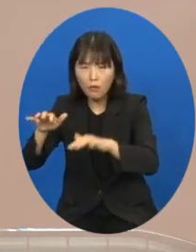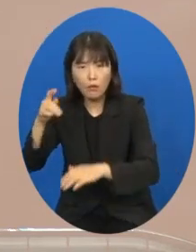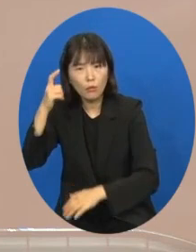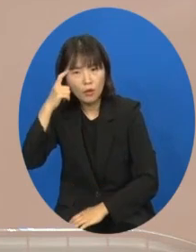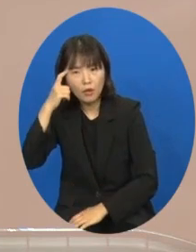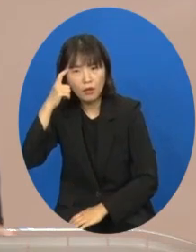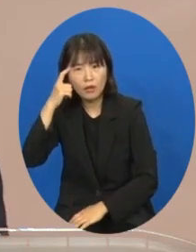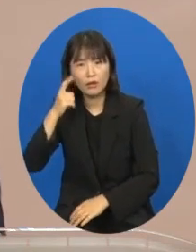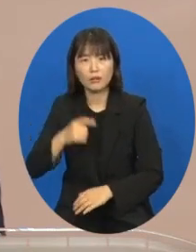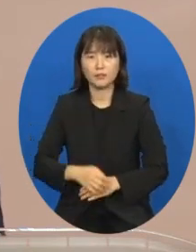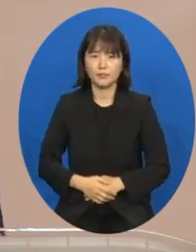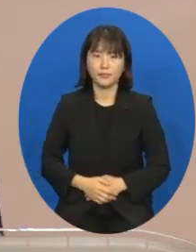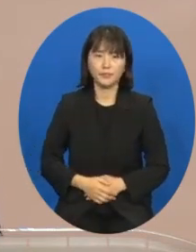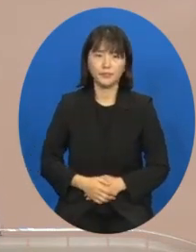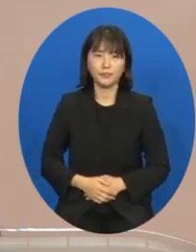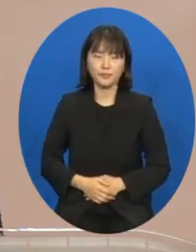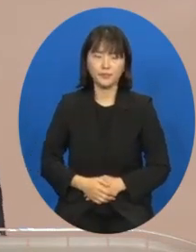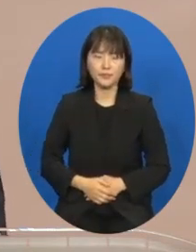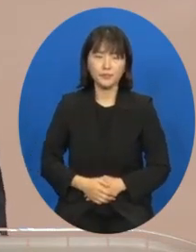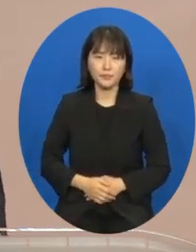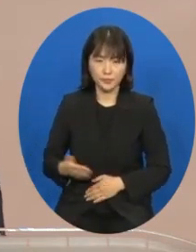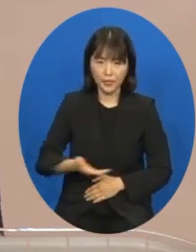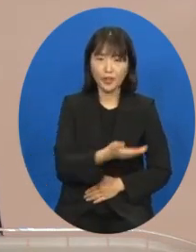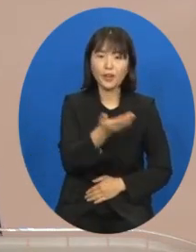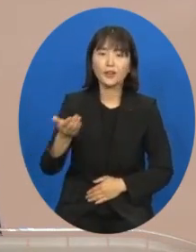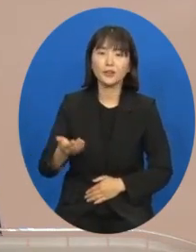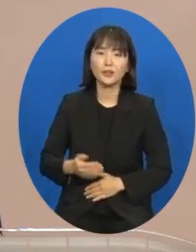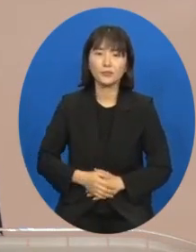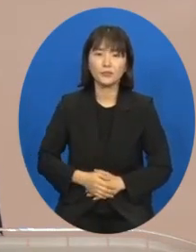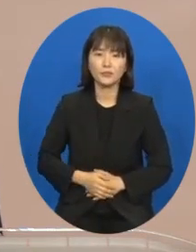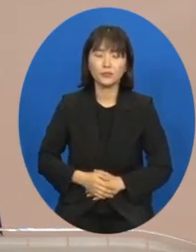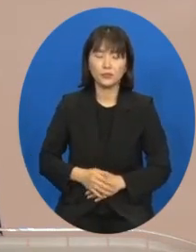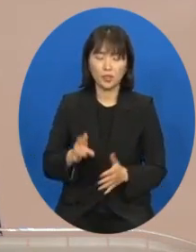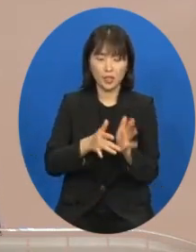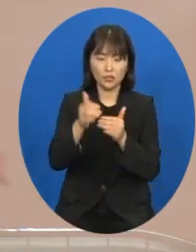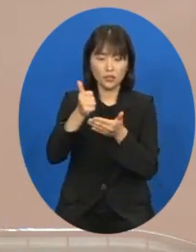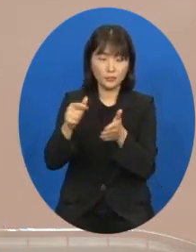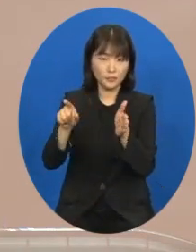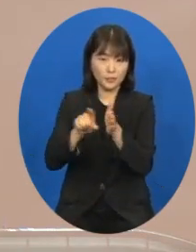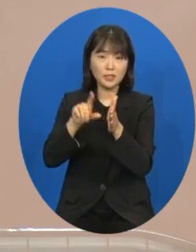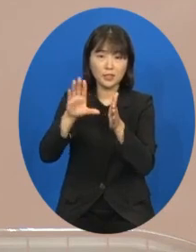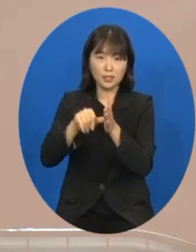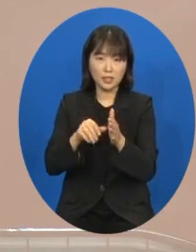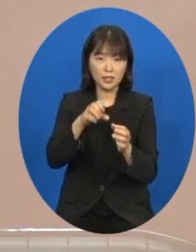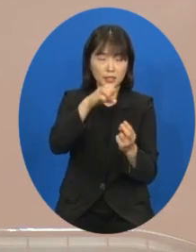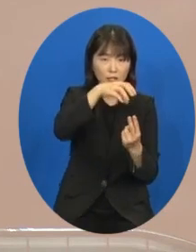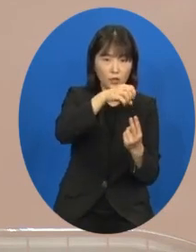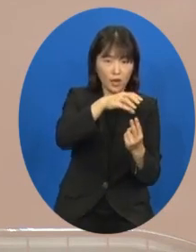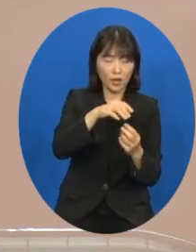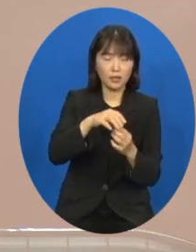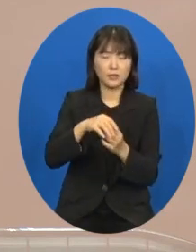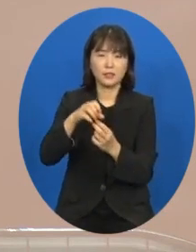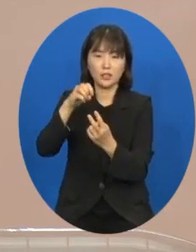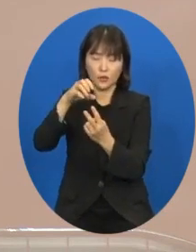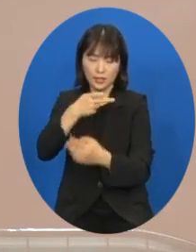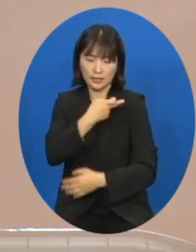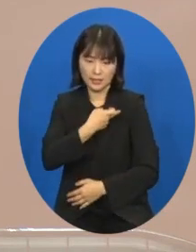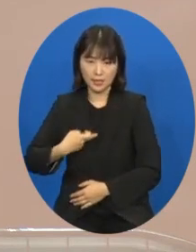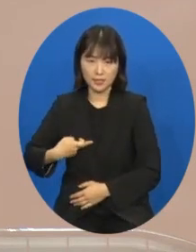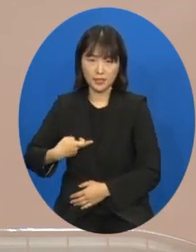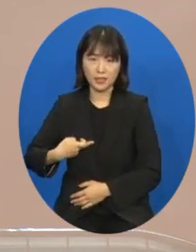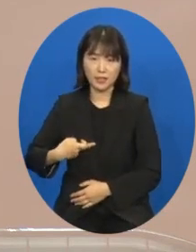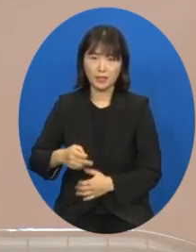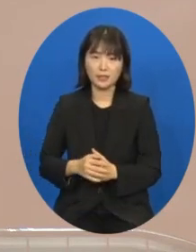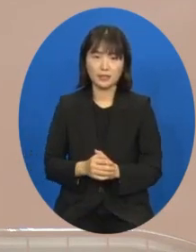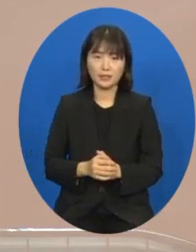이렇게 되어버린 거예요. 여러분, 우리가 예수님을 믿어도 세례요한과 세례요한의 제자